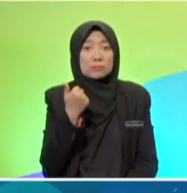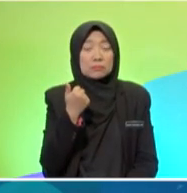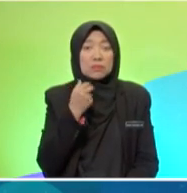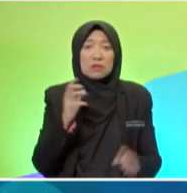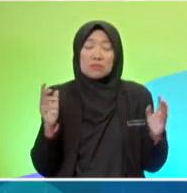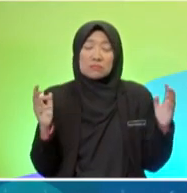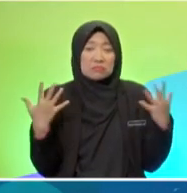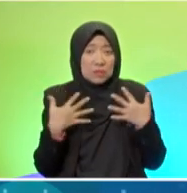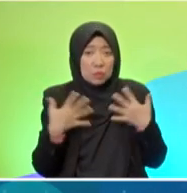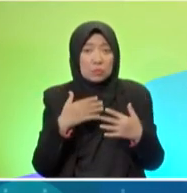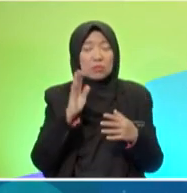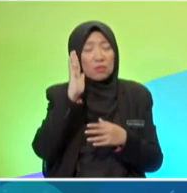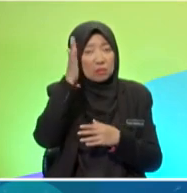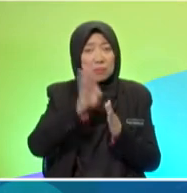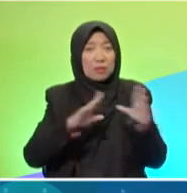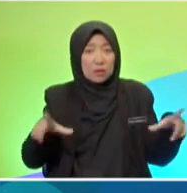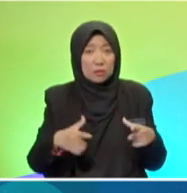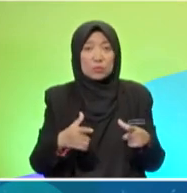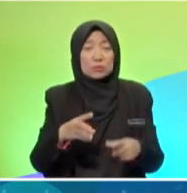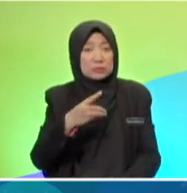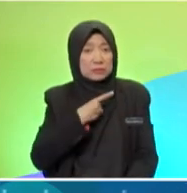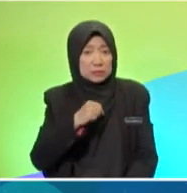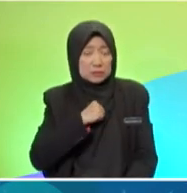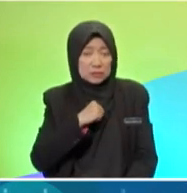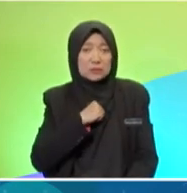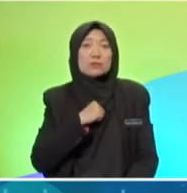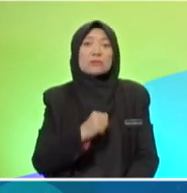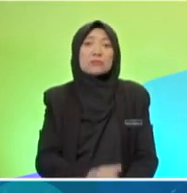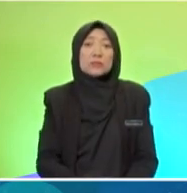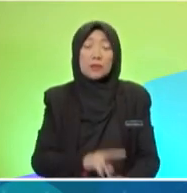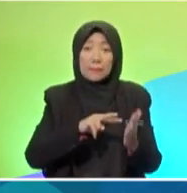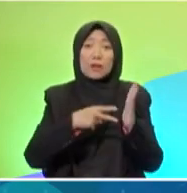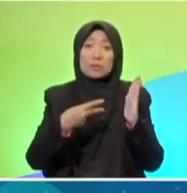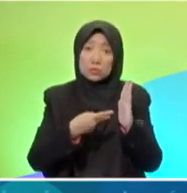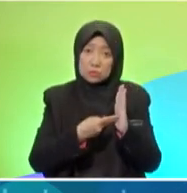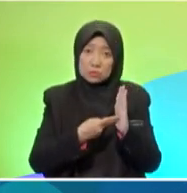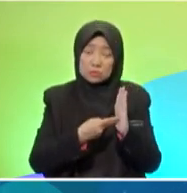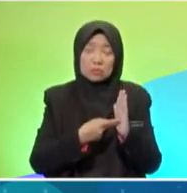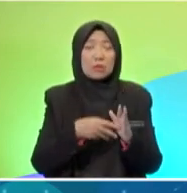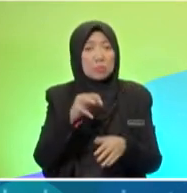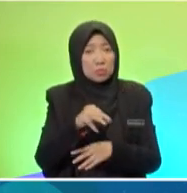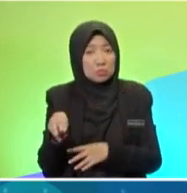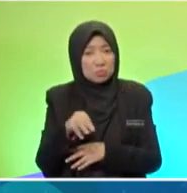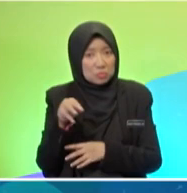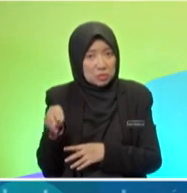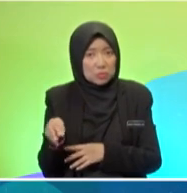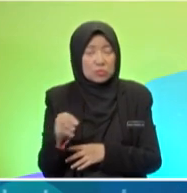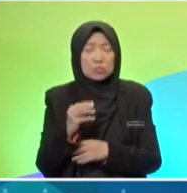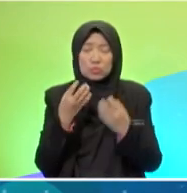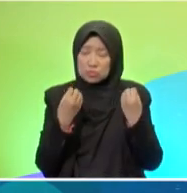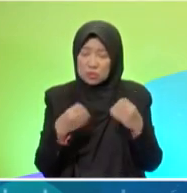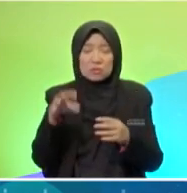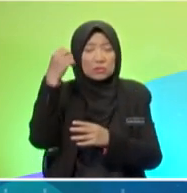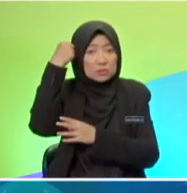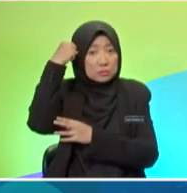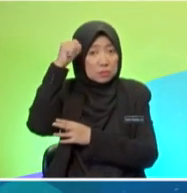itu akan terjadi kepada saya sendiri Maksudnya anak-anak kita ini mereka sebenarnya mempunyai kesadaran